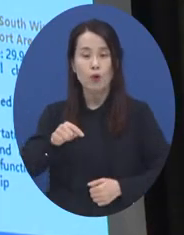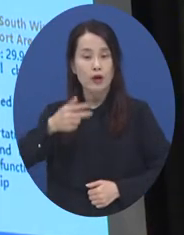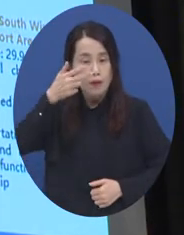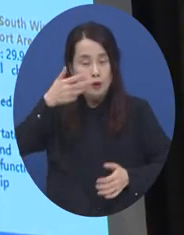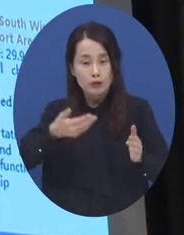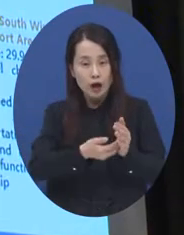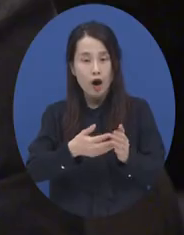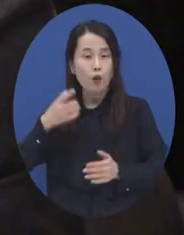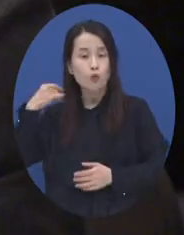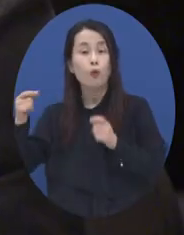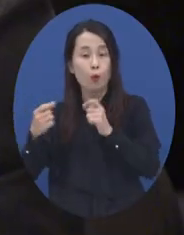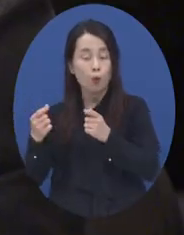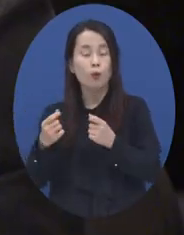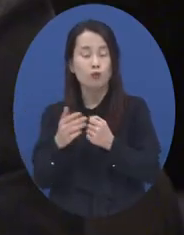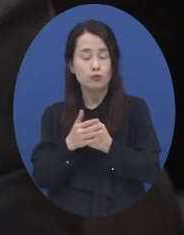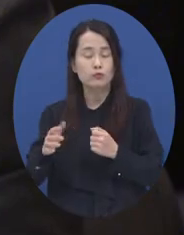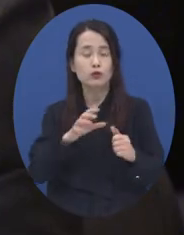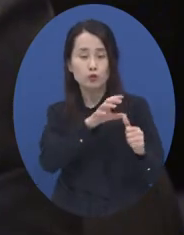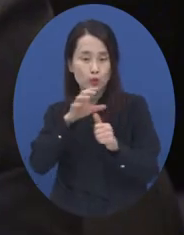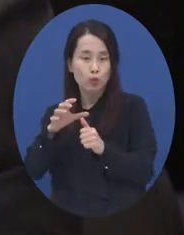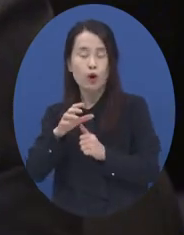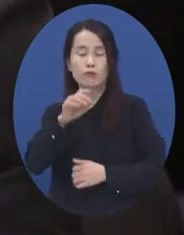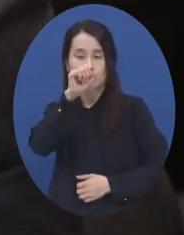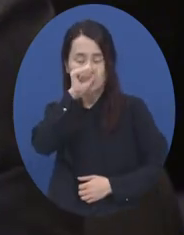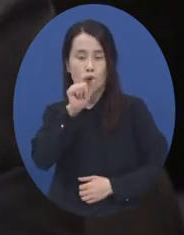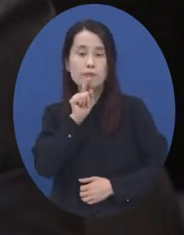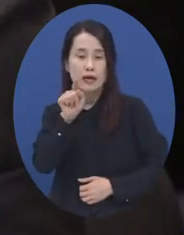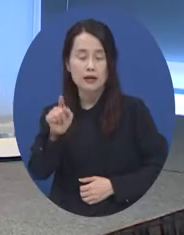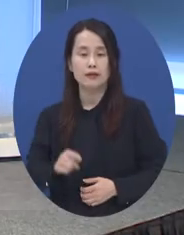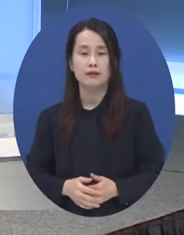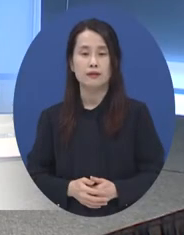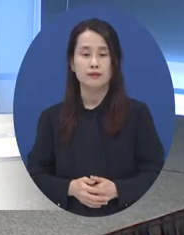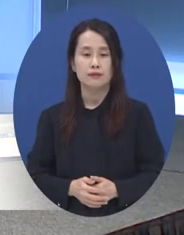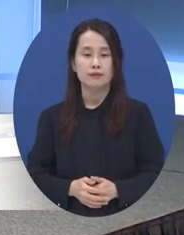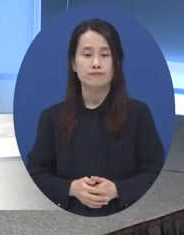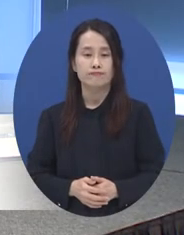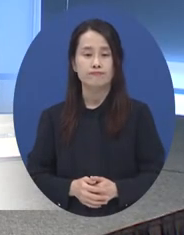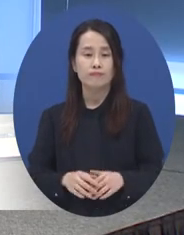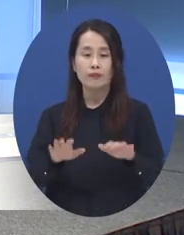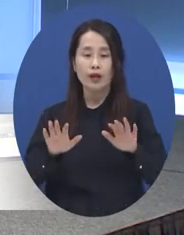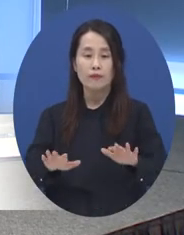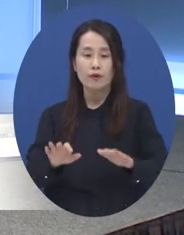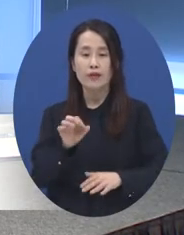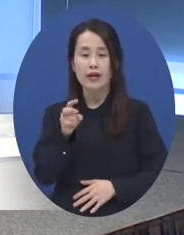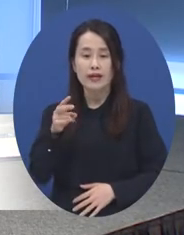지리적으로 중국과 가깝다는 점을 활용해야 한다고 말했습니다.